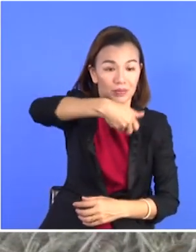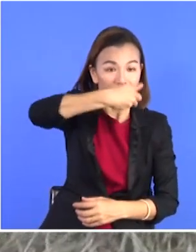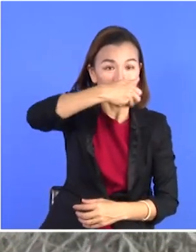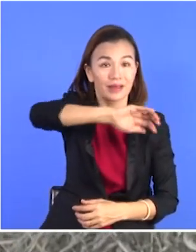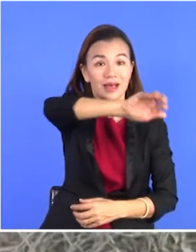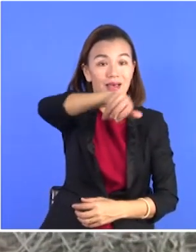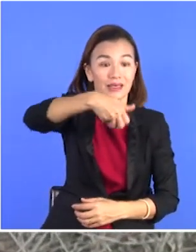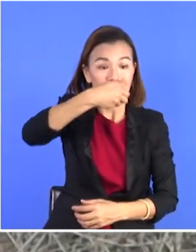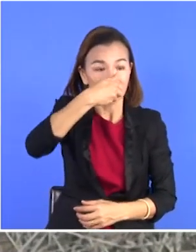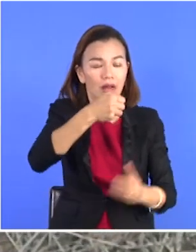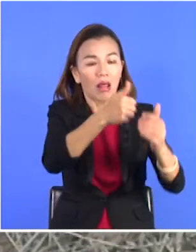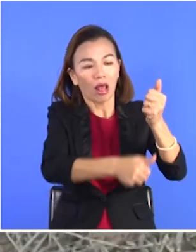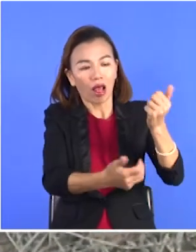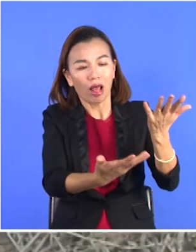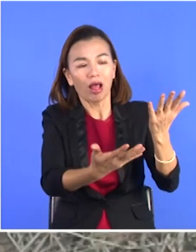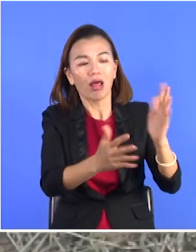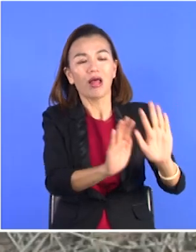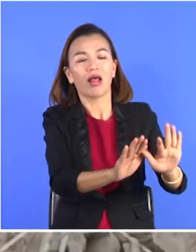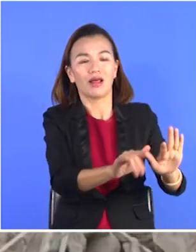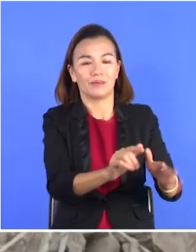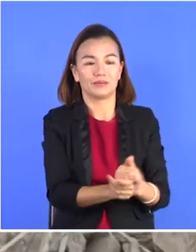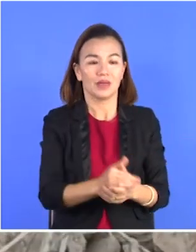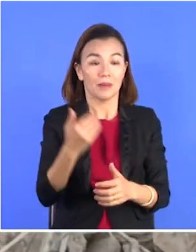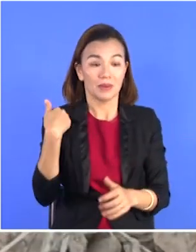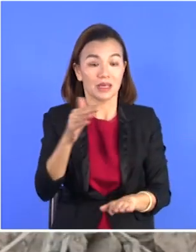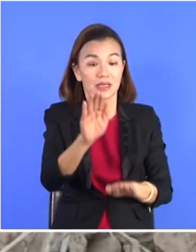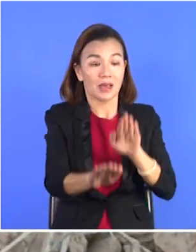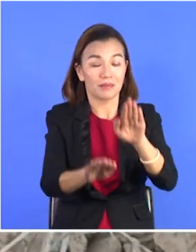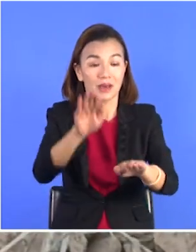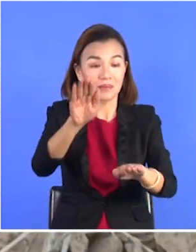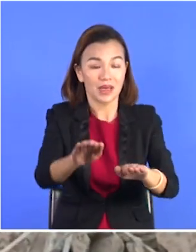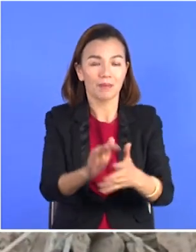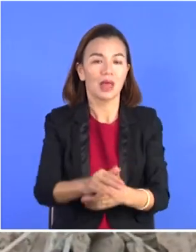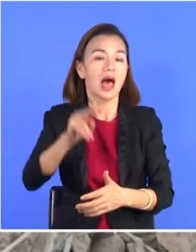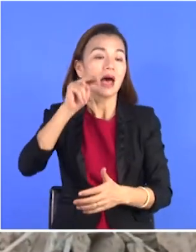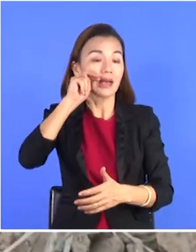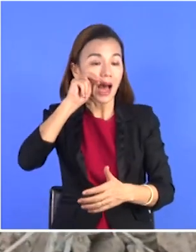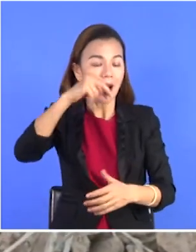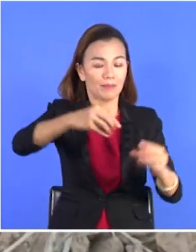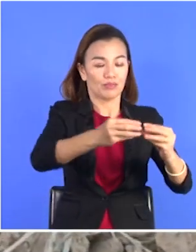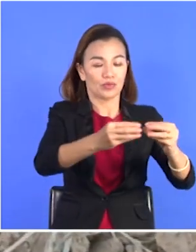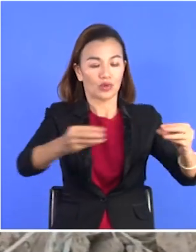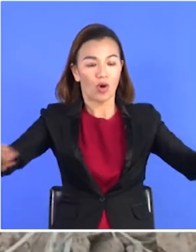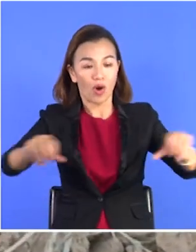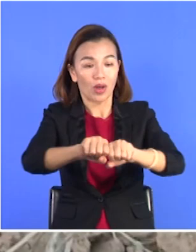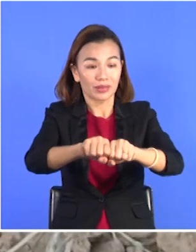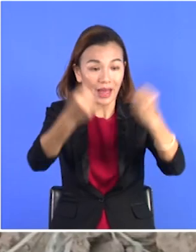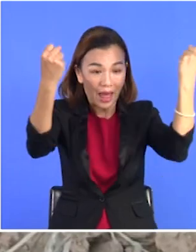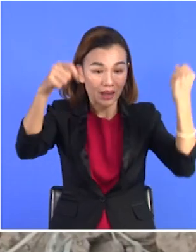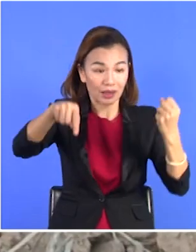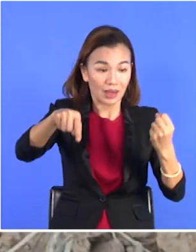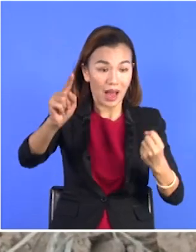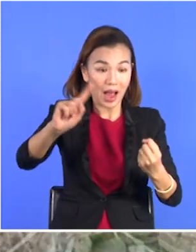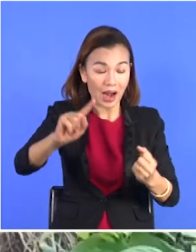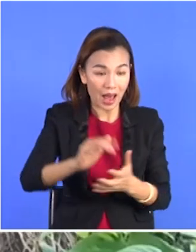กินเอาขี้ไว้ก็โอเคเป็นปุ๋ยนะฮะยังเหยียบย่ำนะระบบน้ำเออนี่ที่ทำไว้นะครับเนี่ยอันนี้คือเขา